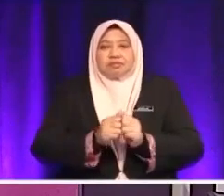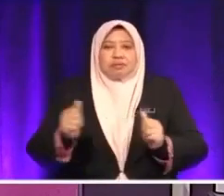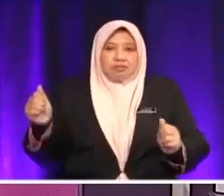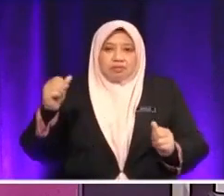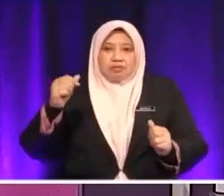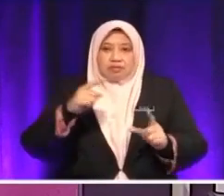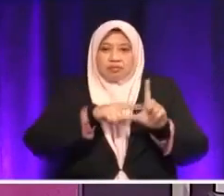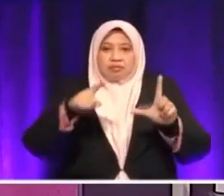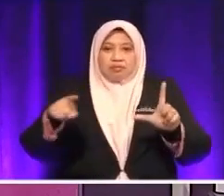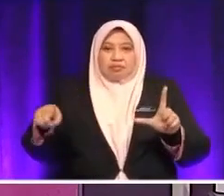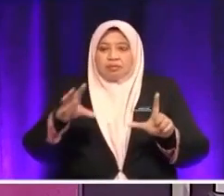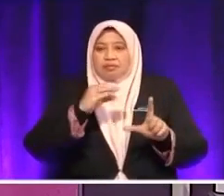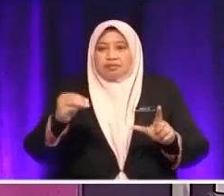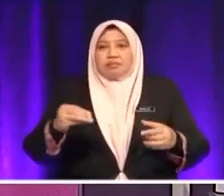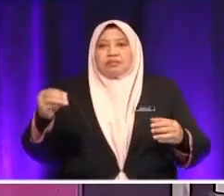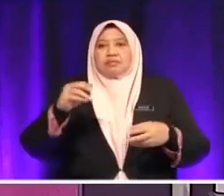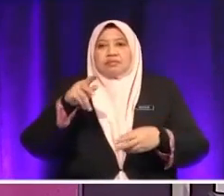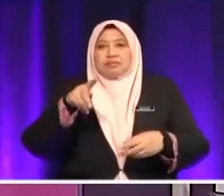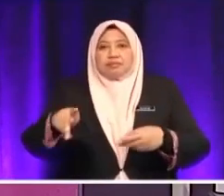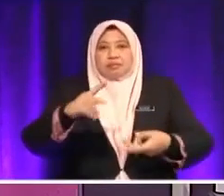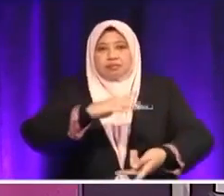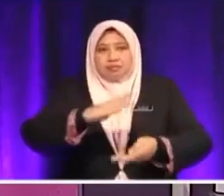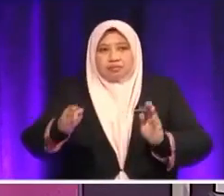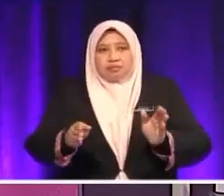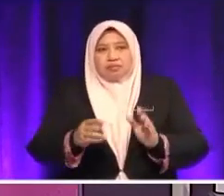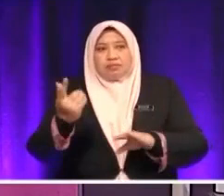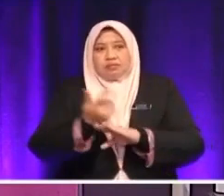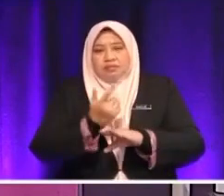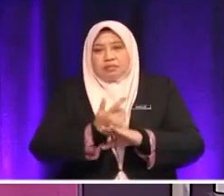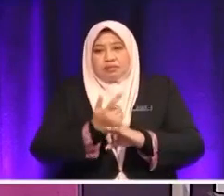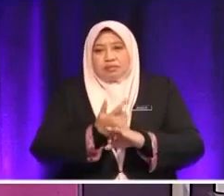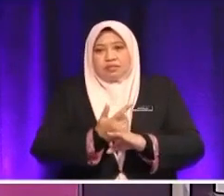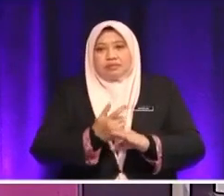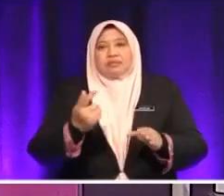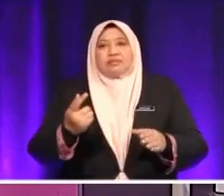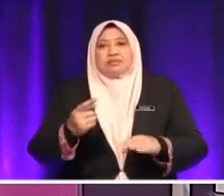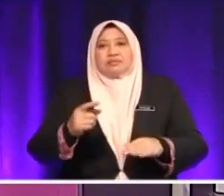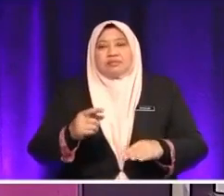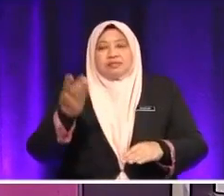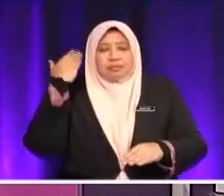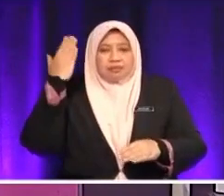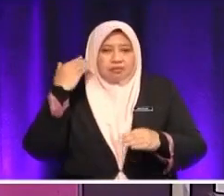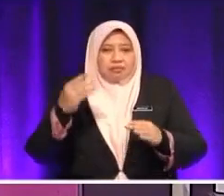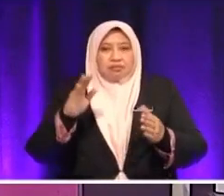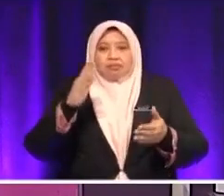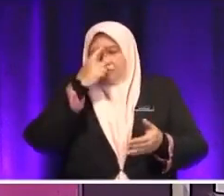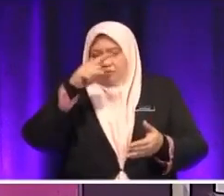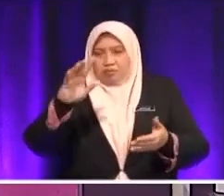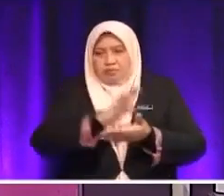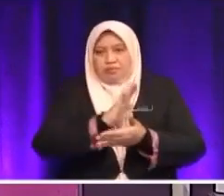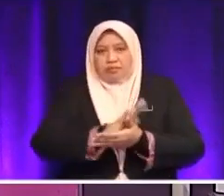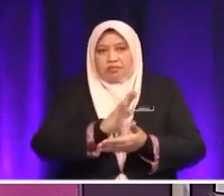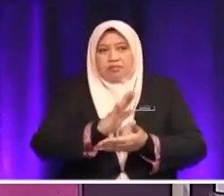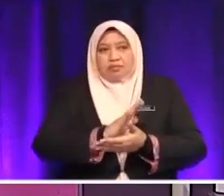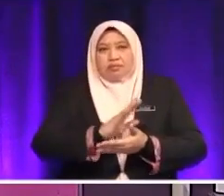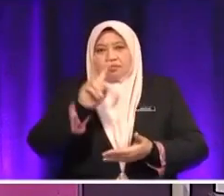mana kali kertas 2 maka latihan yang kita buat sebelum ini Oke mungkin murid kene Maher atau melukis graff